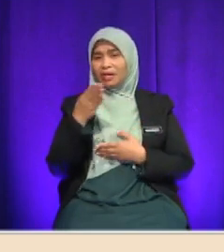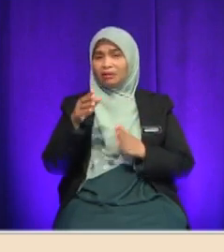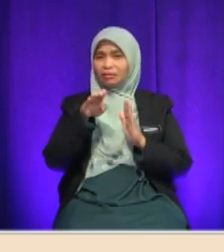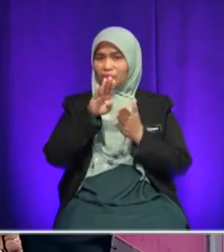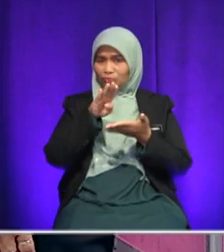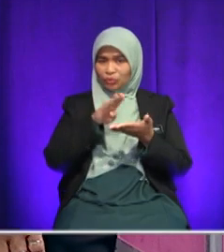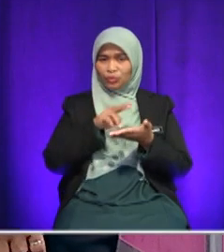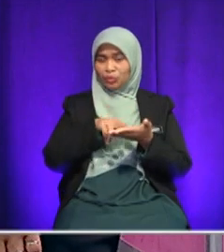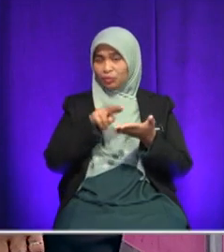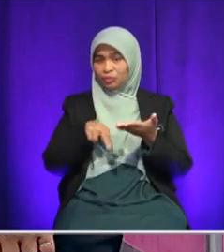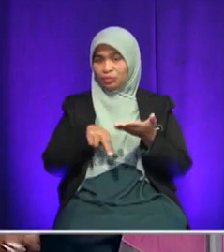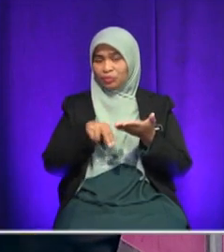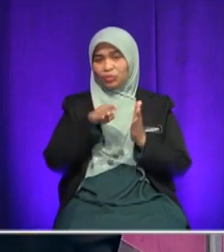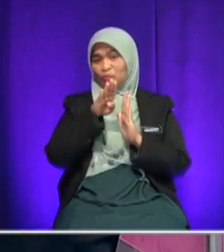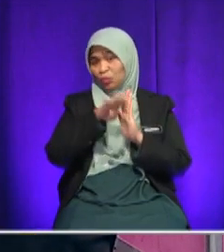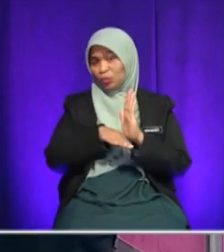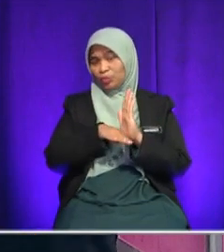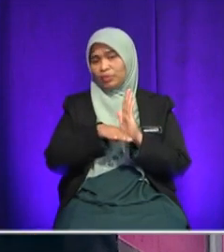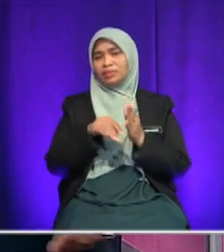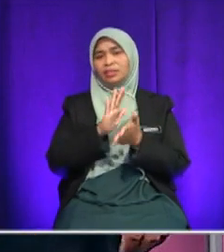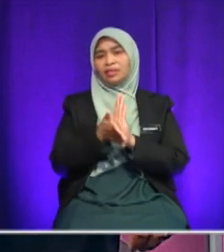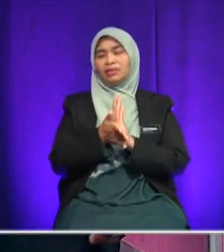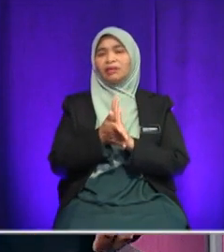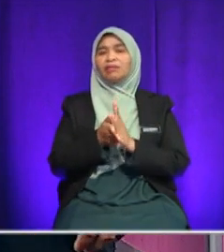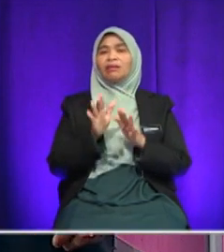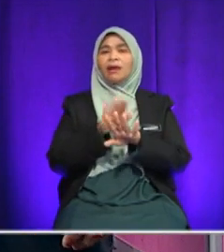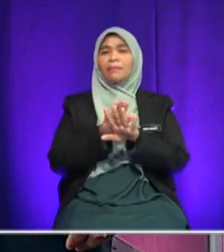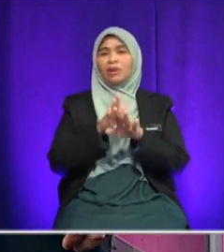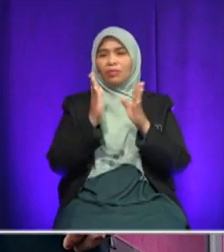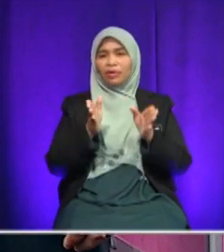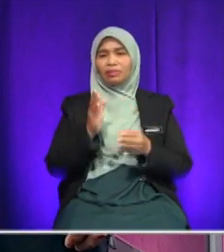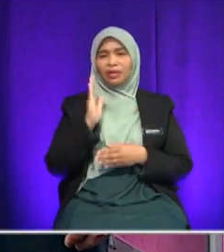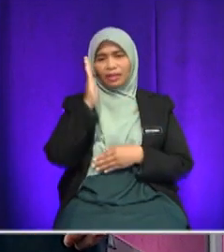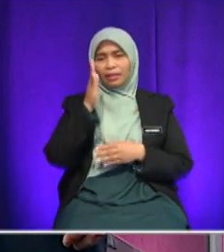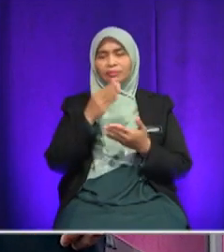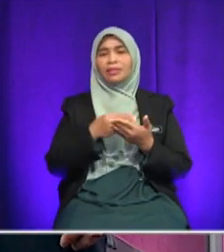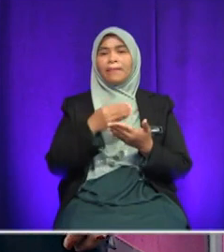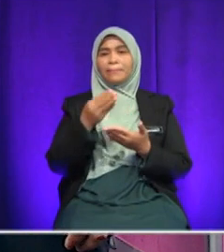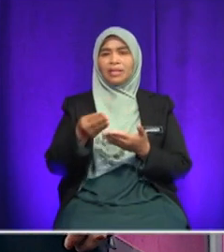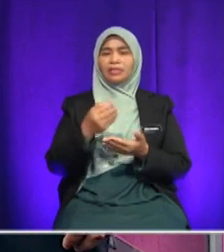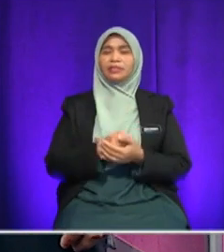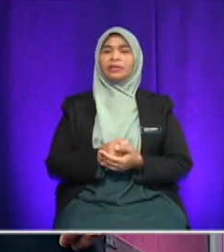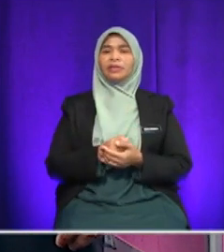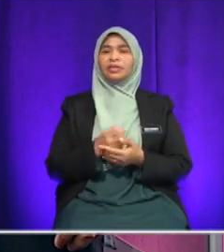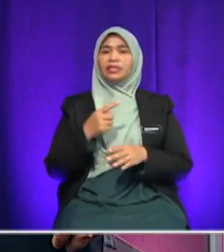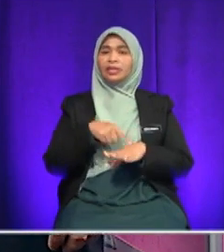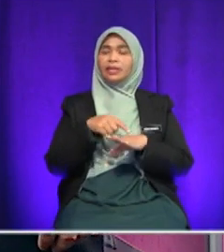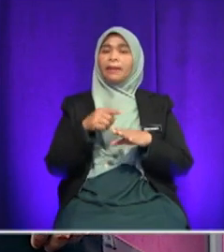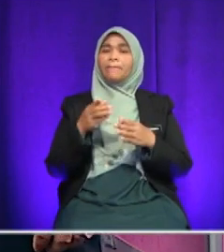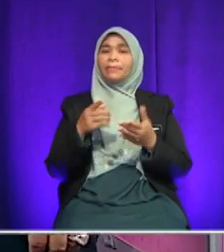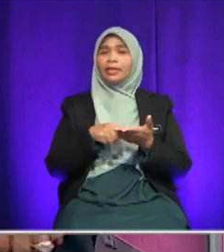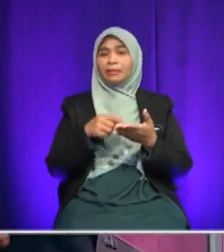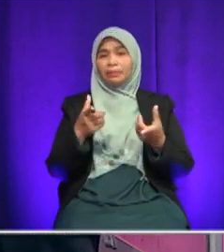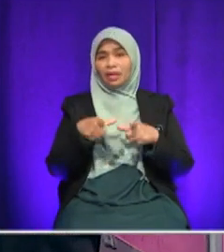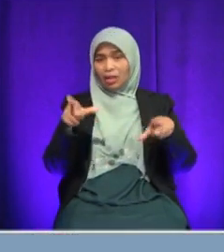yang saya jelaskan tadi, hubungan di antara harga dengan kuantiti yang diminta adalah berlaku secara songsang,